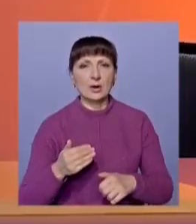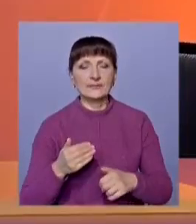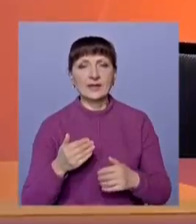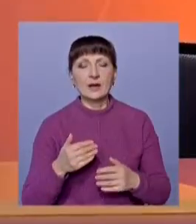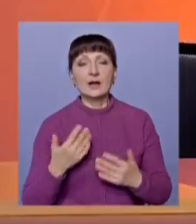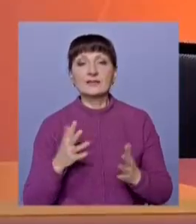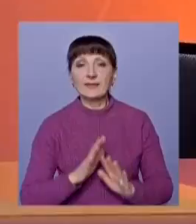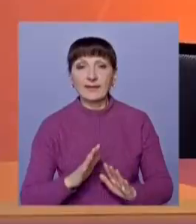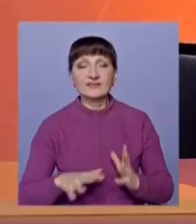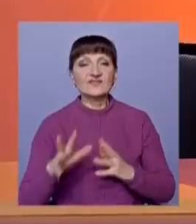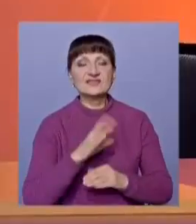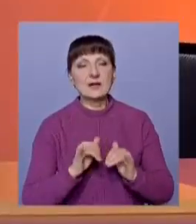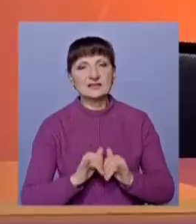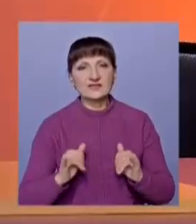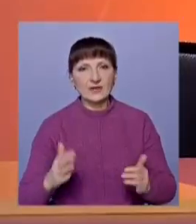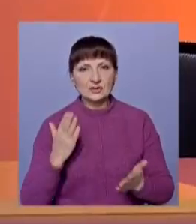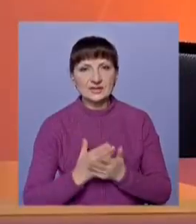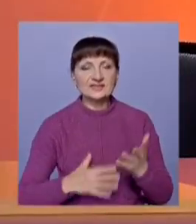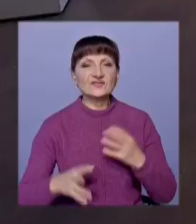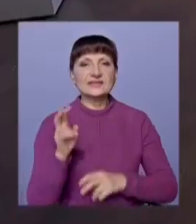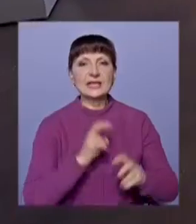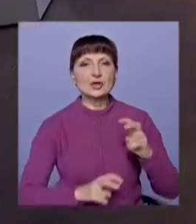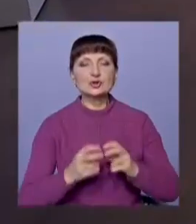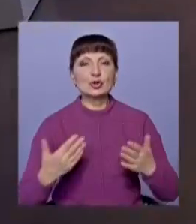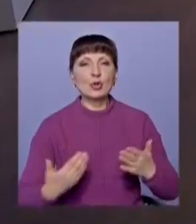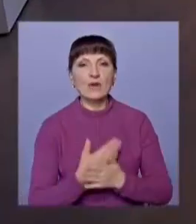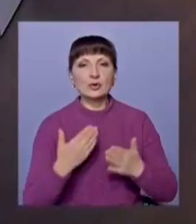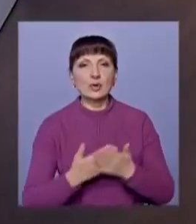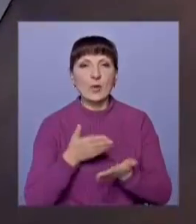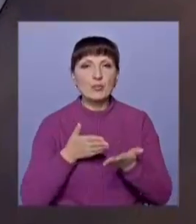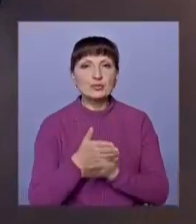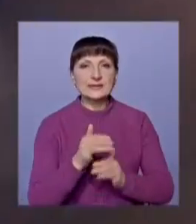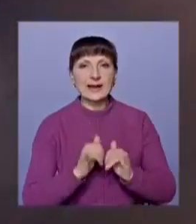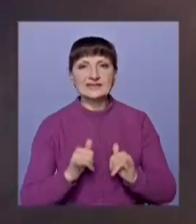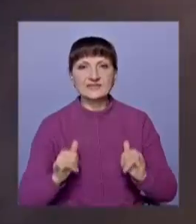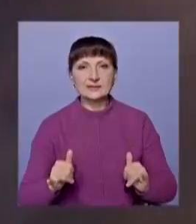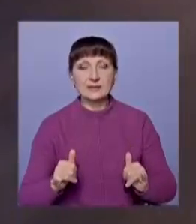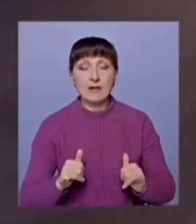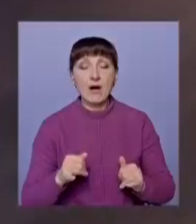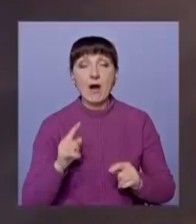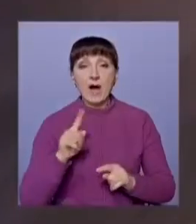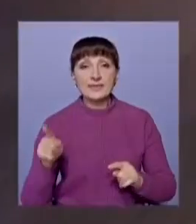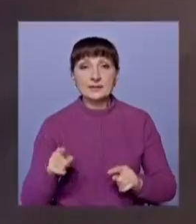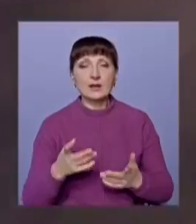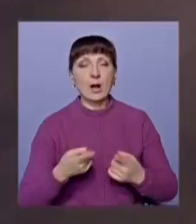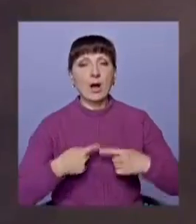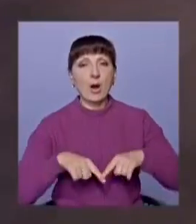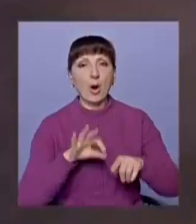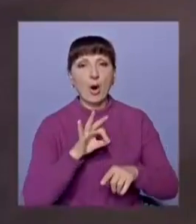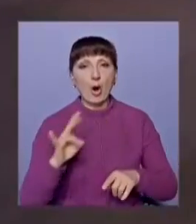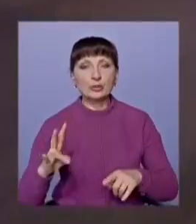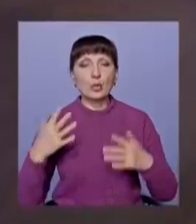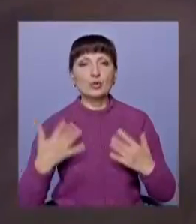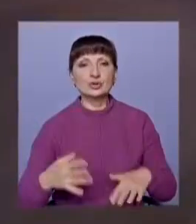статисе. Вот, все развиваются, все ищут какие-то новые пути развития. Некоторые, как, допустим, Организация Объединенных Наций,